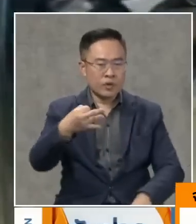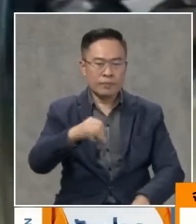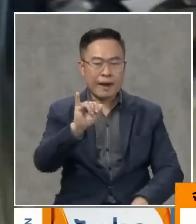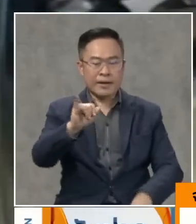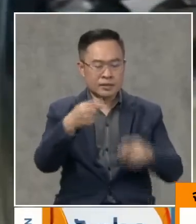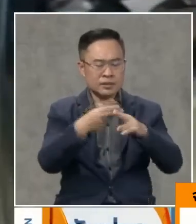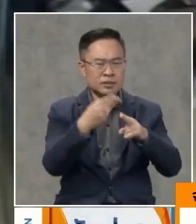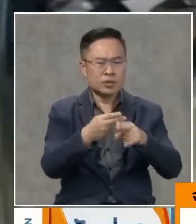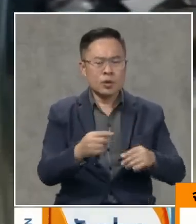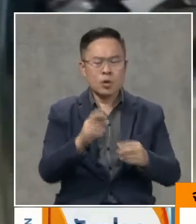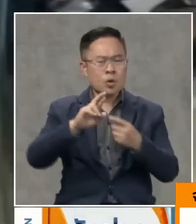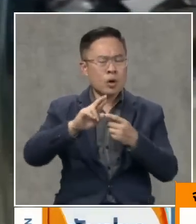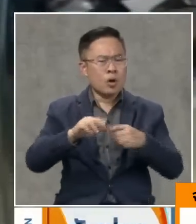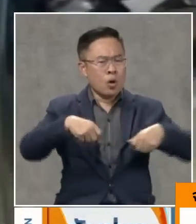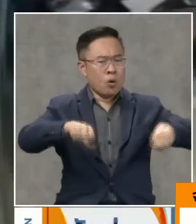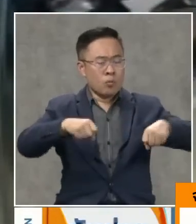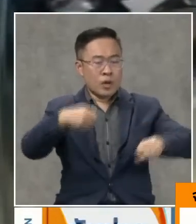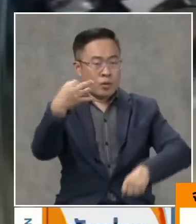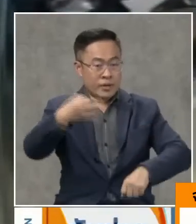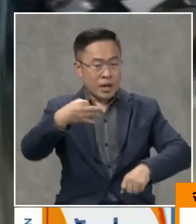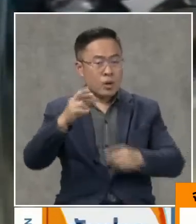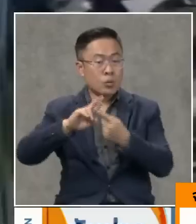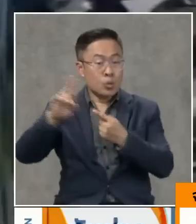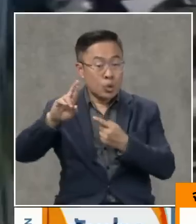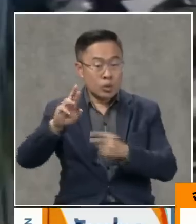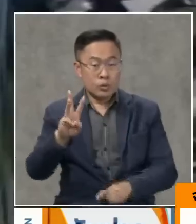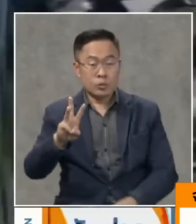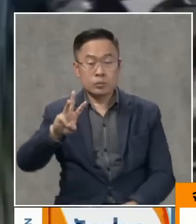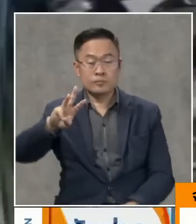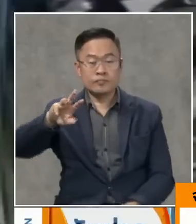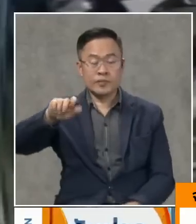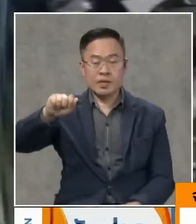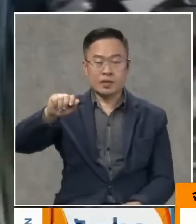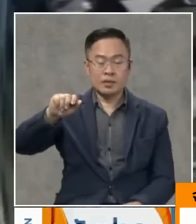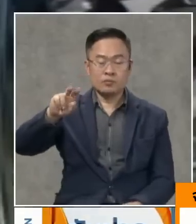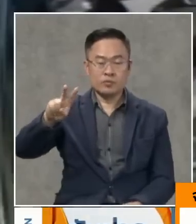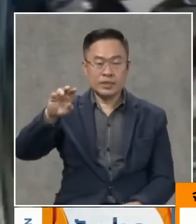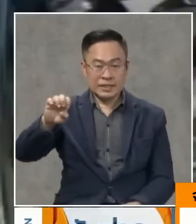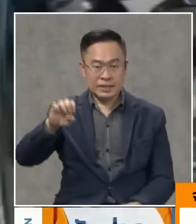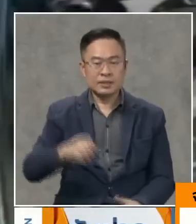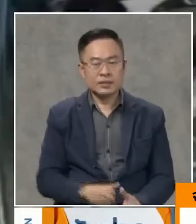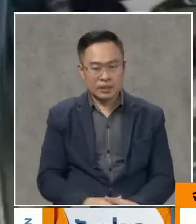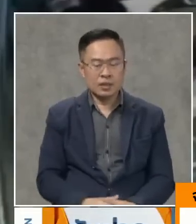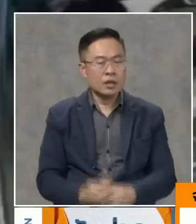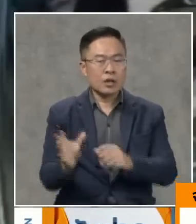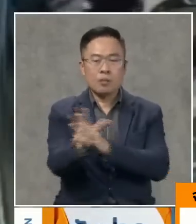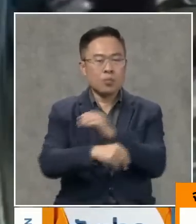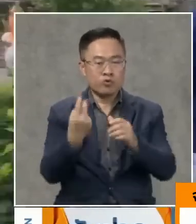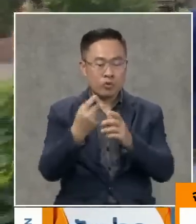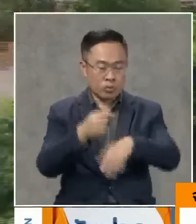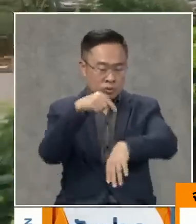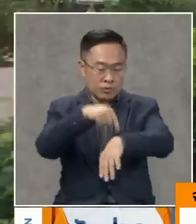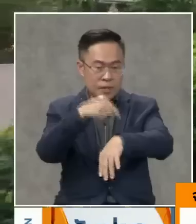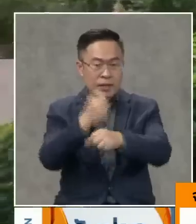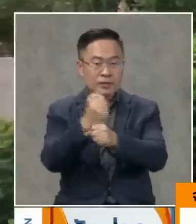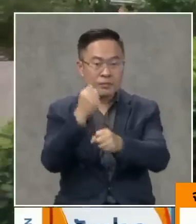สีแดงดำเหมือนกันเลยของนางสาววันนิสาสาแก่งทรายอายุ24ปีโดยโจรทั้ง3คนเนี่ยใช้เวลา